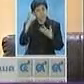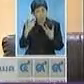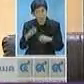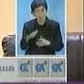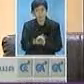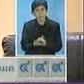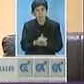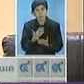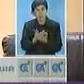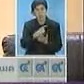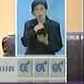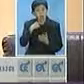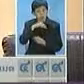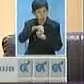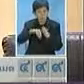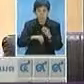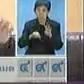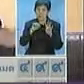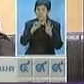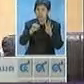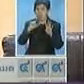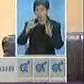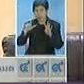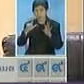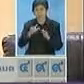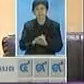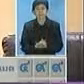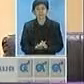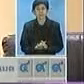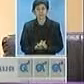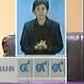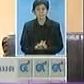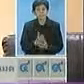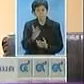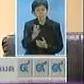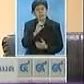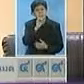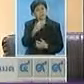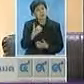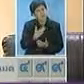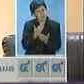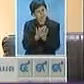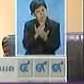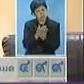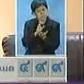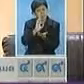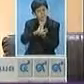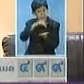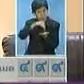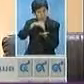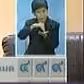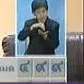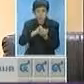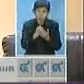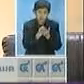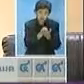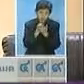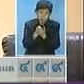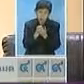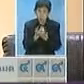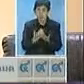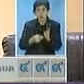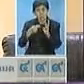จะขาดทุน400ล้านนั่นทราบดีแต่ท่านติดใจว่างบกลางนั้นงบเยียวยา 66,000 ล้